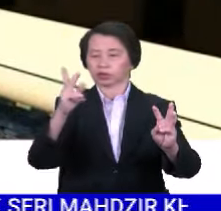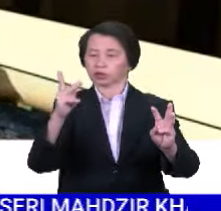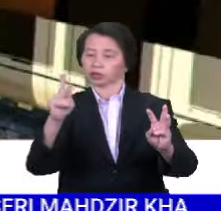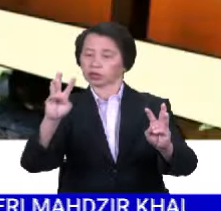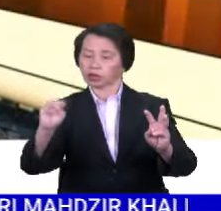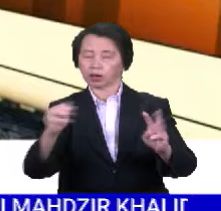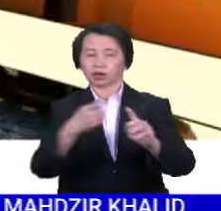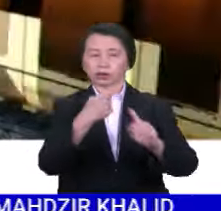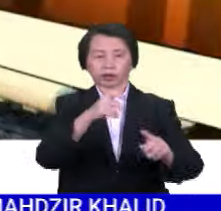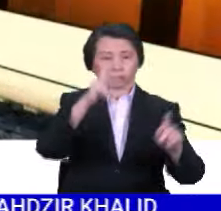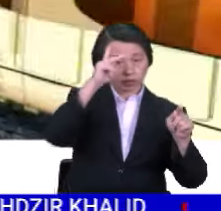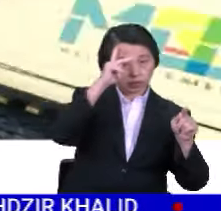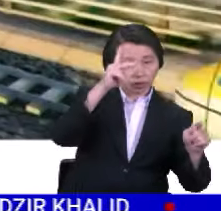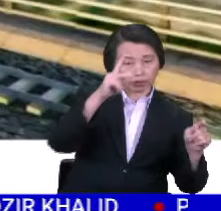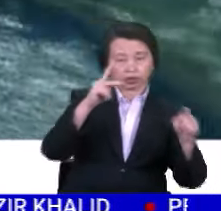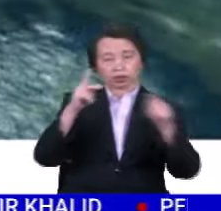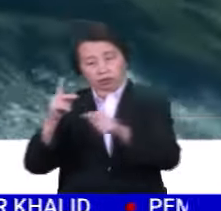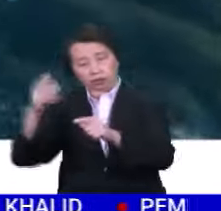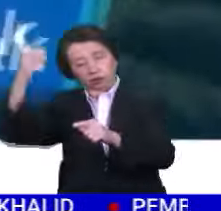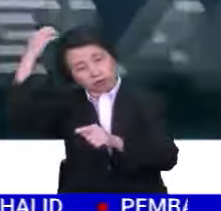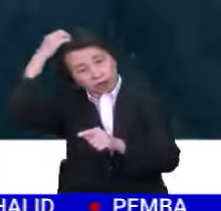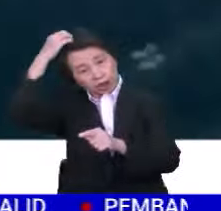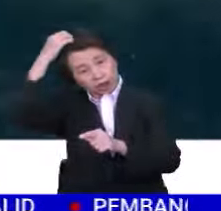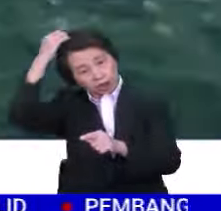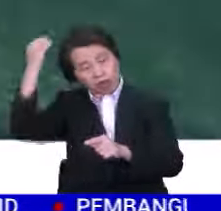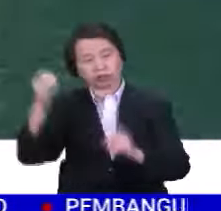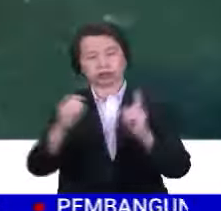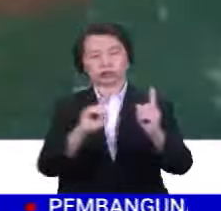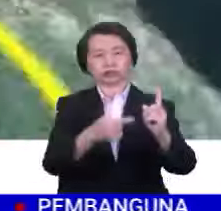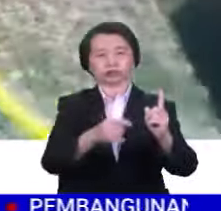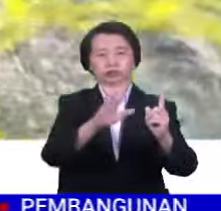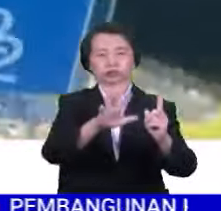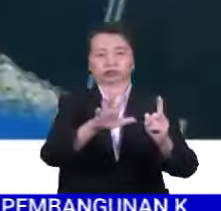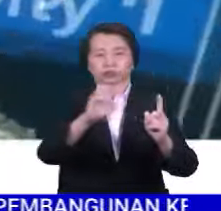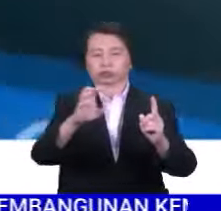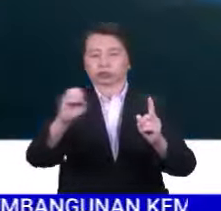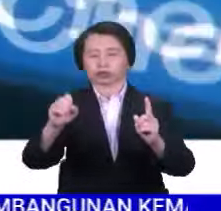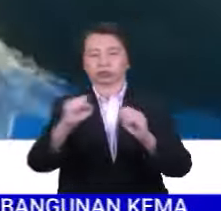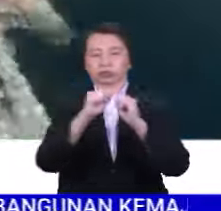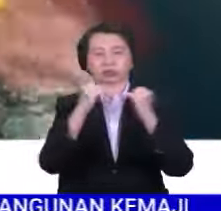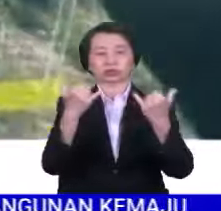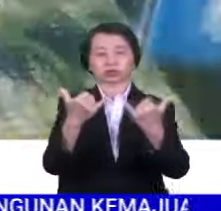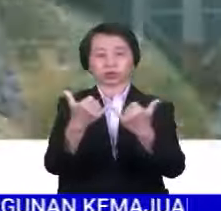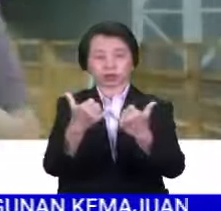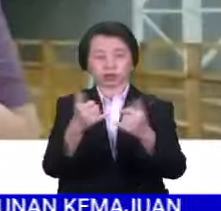km dari Kelantan ke Selangor melibatkan lebih 1,500 syarikat tempatan.